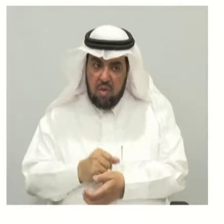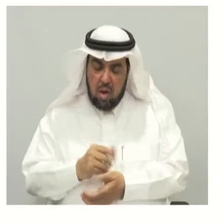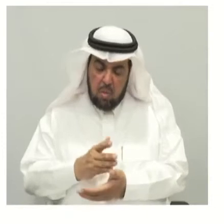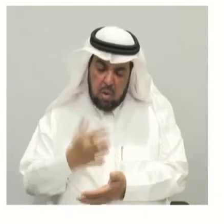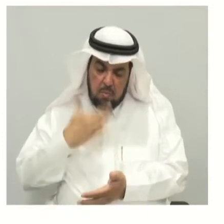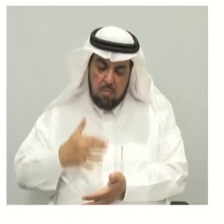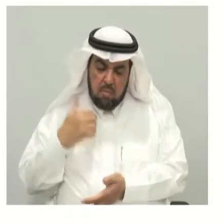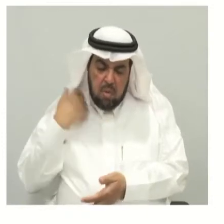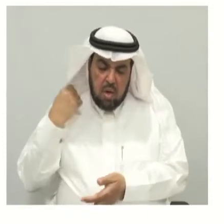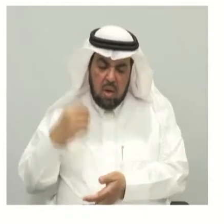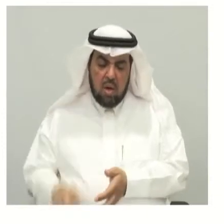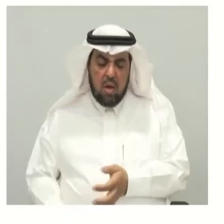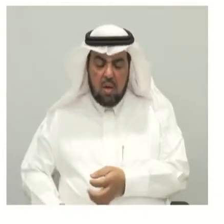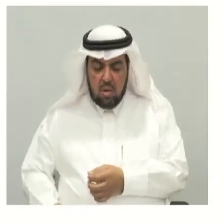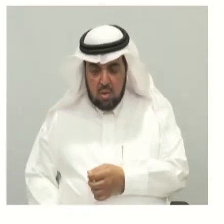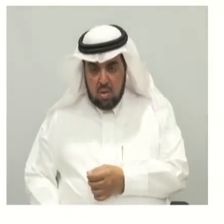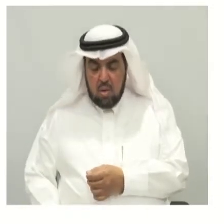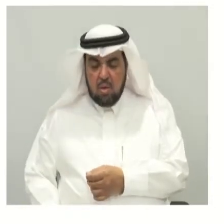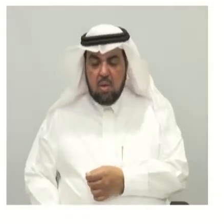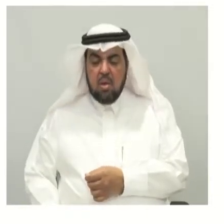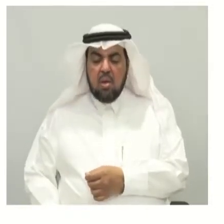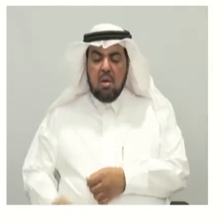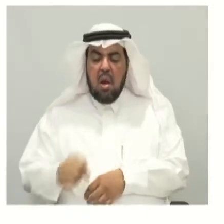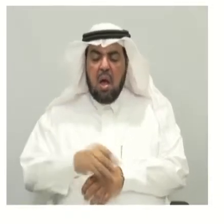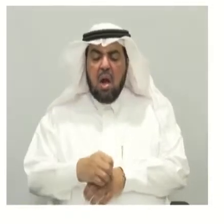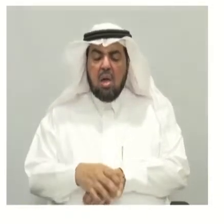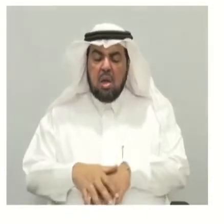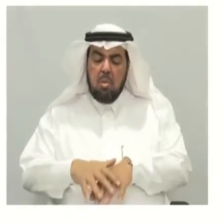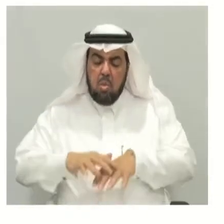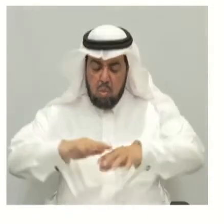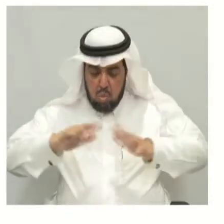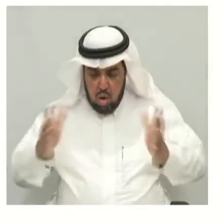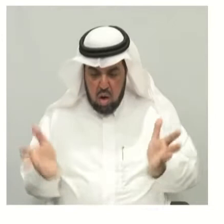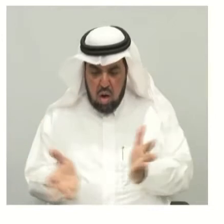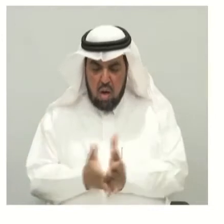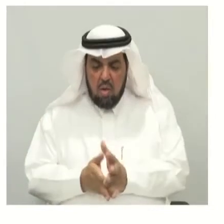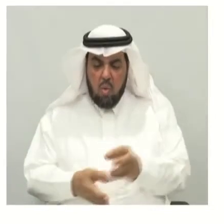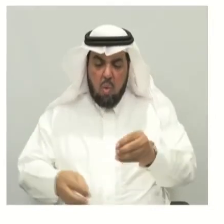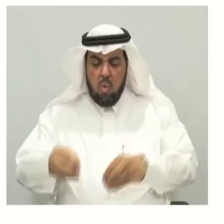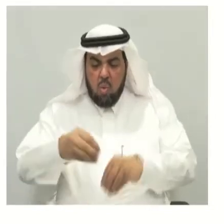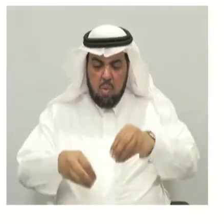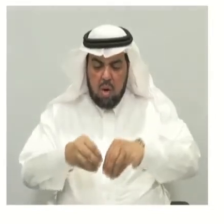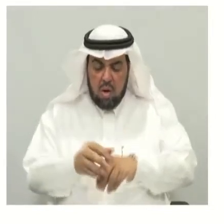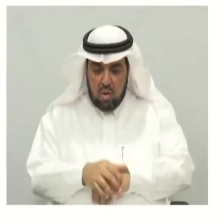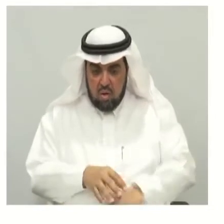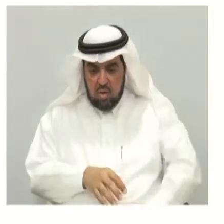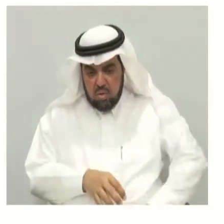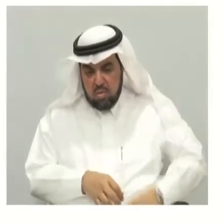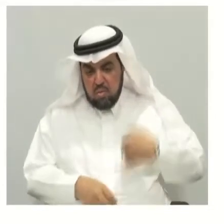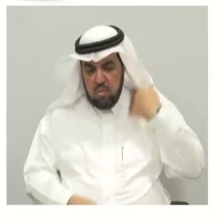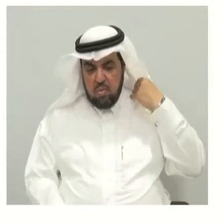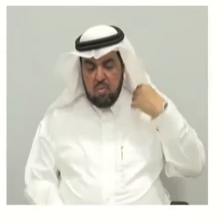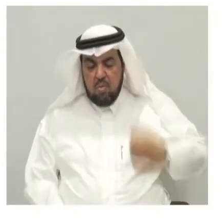منها. المادة صنفناها إلى عناصر مركبات وماذا؟ ومخاليط. هذا الذي